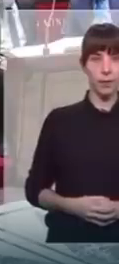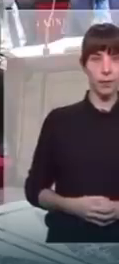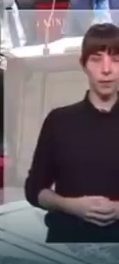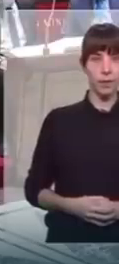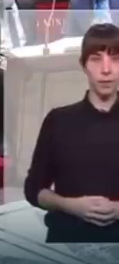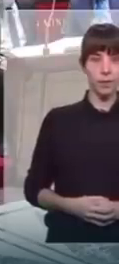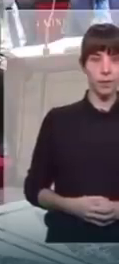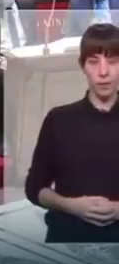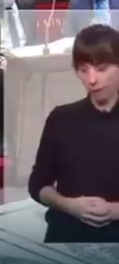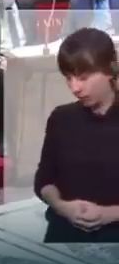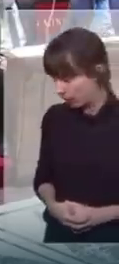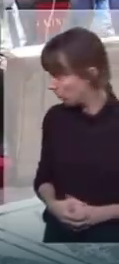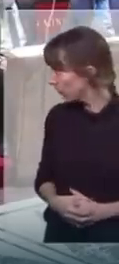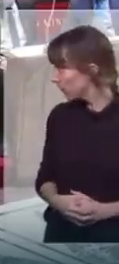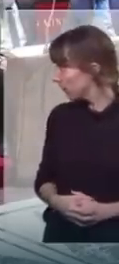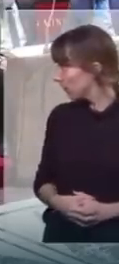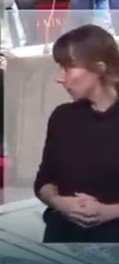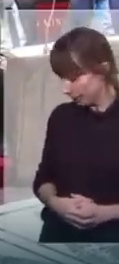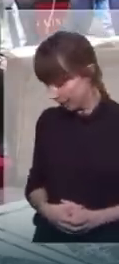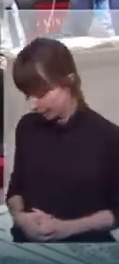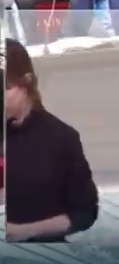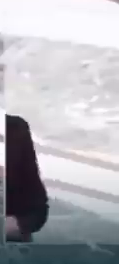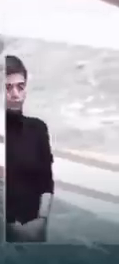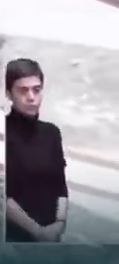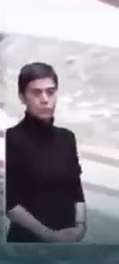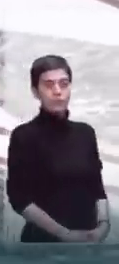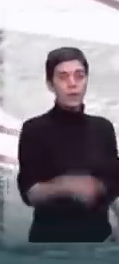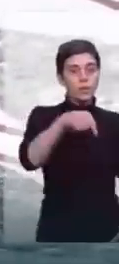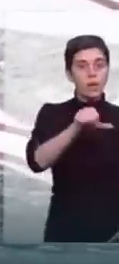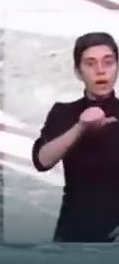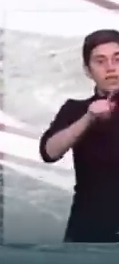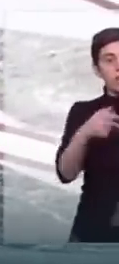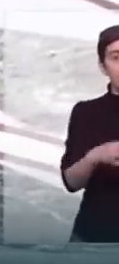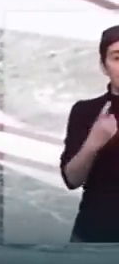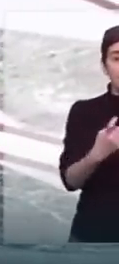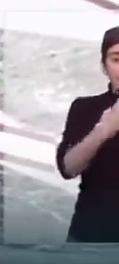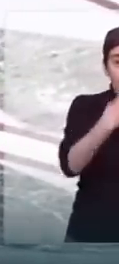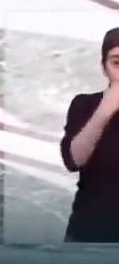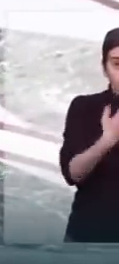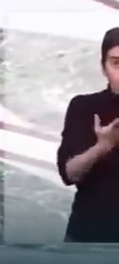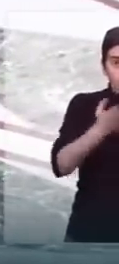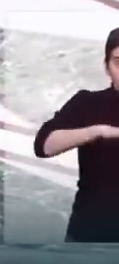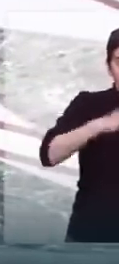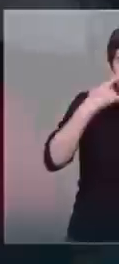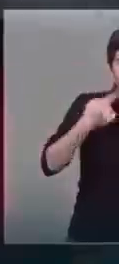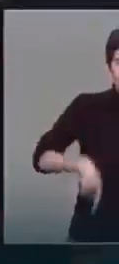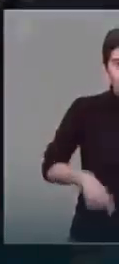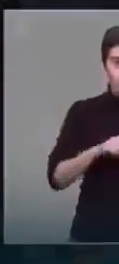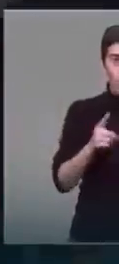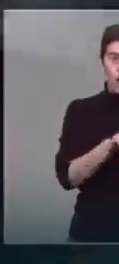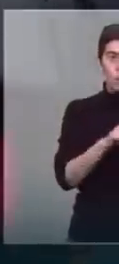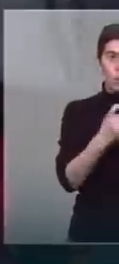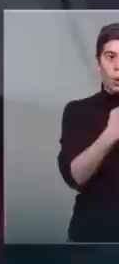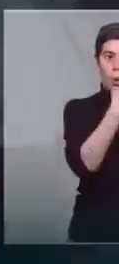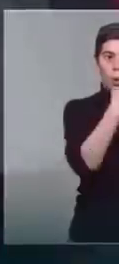Le sigle reste le même, monsieur le député. Ça reste toujours les QAG, mais ce ne sont plus des questions au gouvernement, mais un quiz au gouvernement, j'imagine. Je